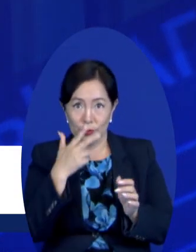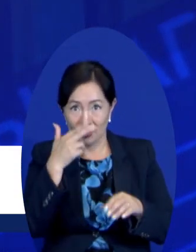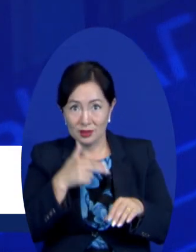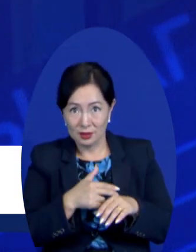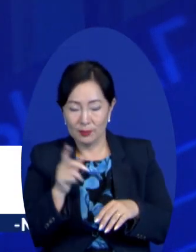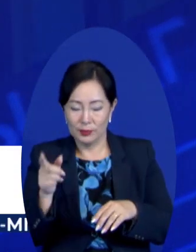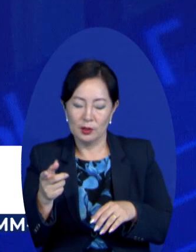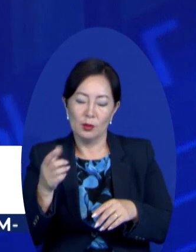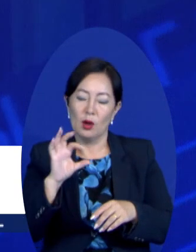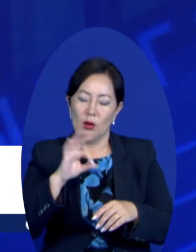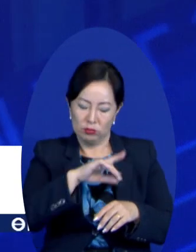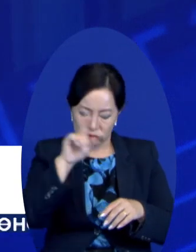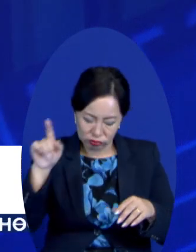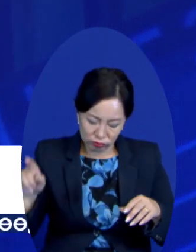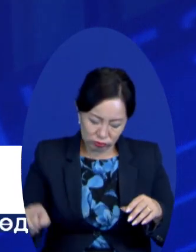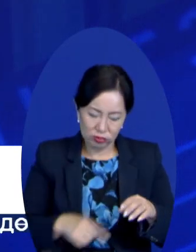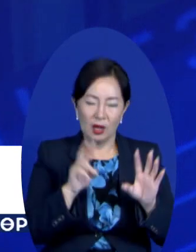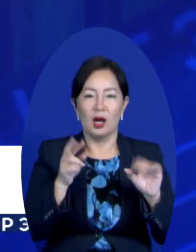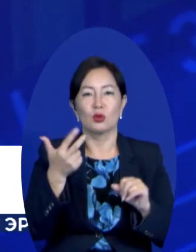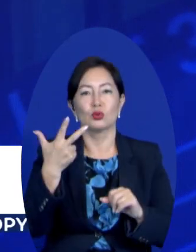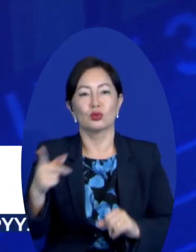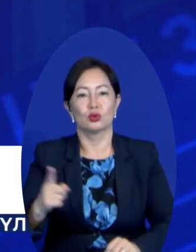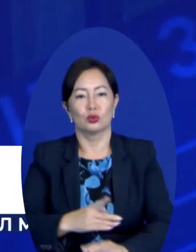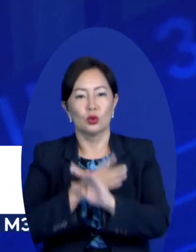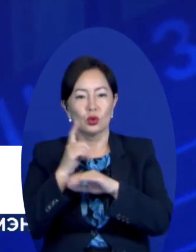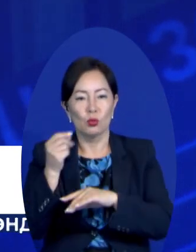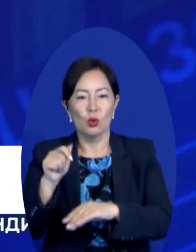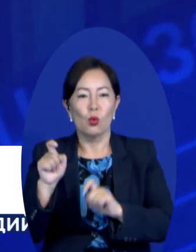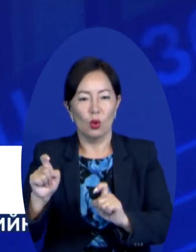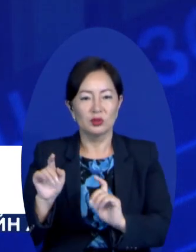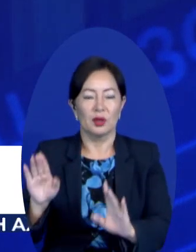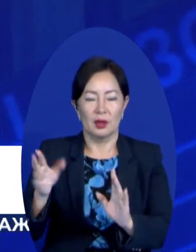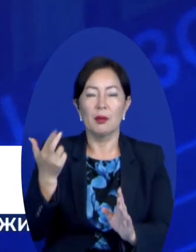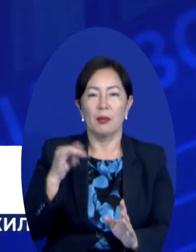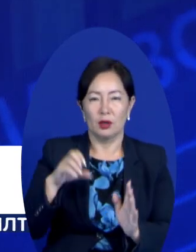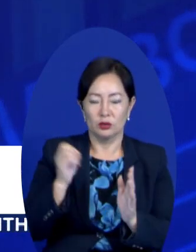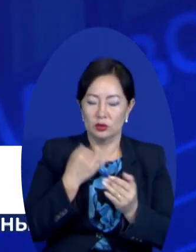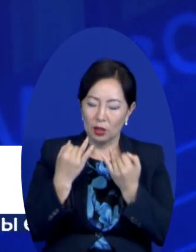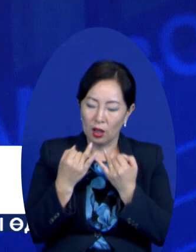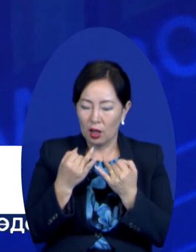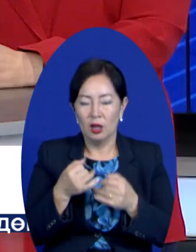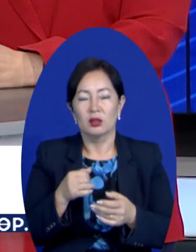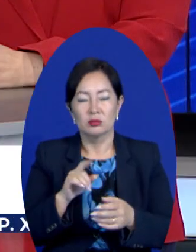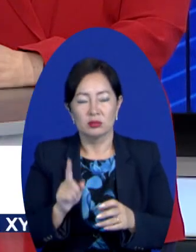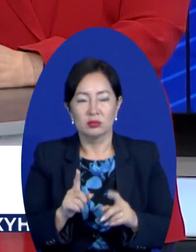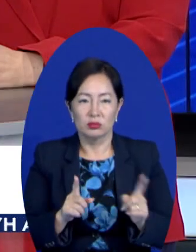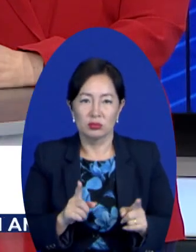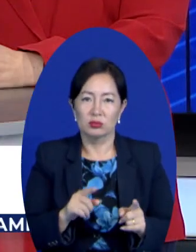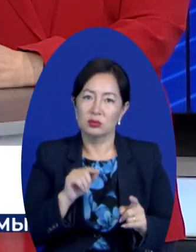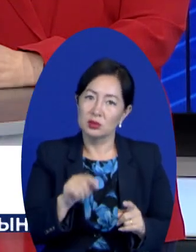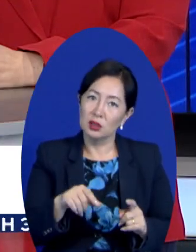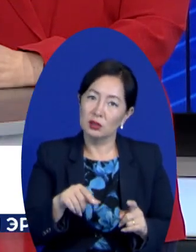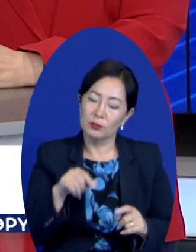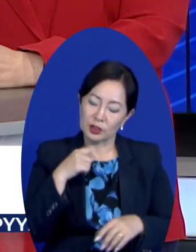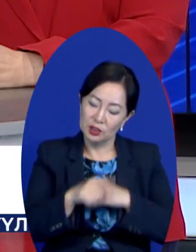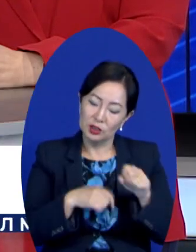Энэ маань он дустал тогтвортой энэ хэмжээндээ байх хилцлийг бол бид нар Роснефть амжилттай хийсэн байна. Тэгэхээр энэ жилдээ бол